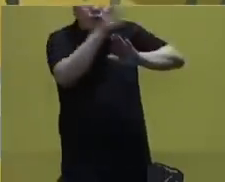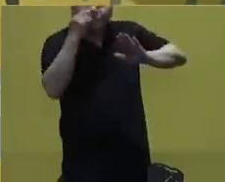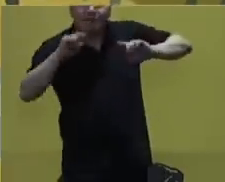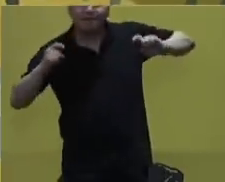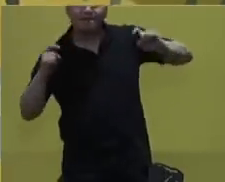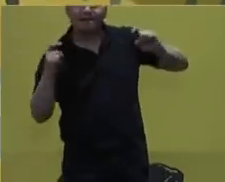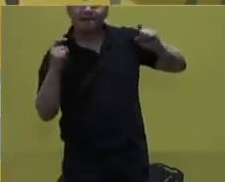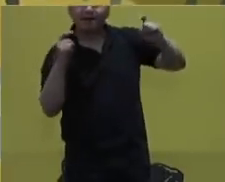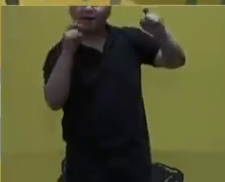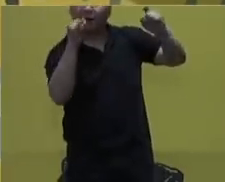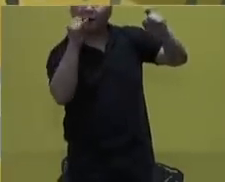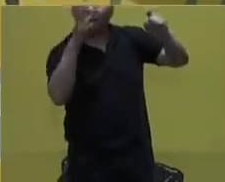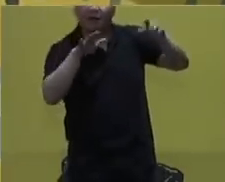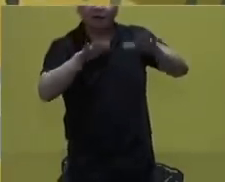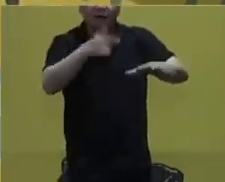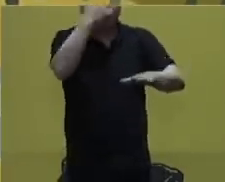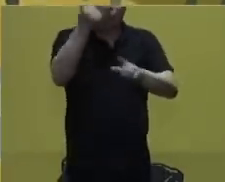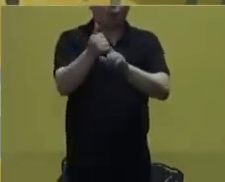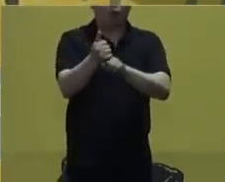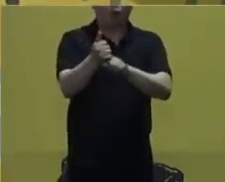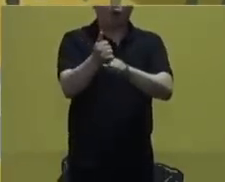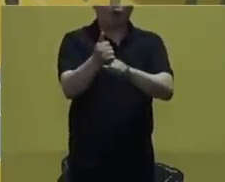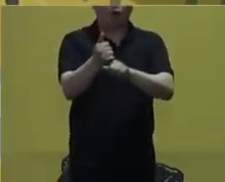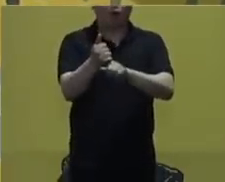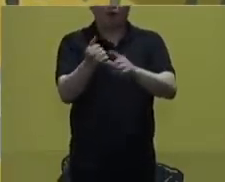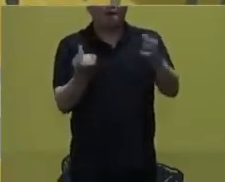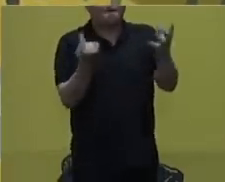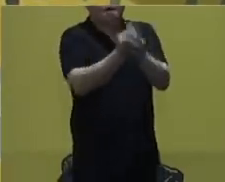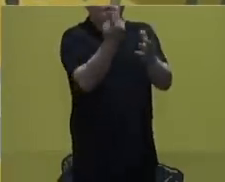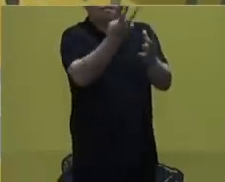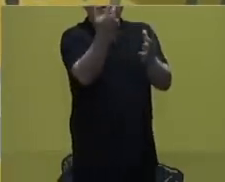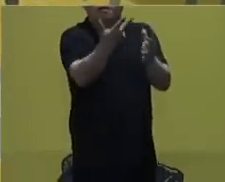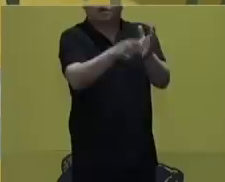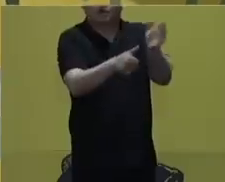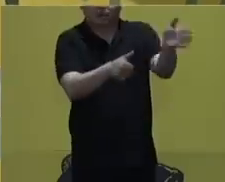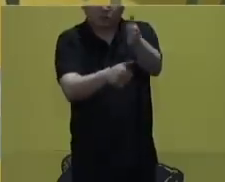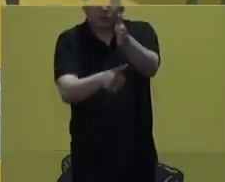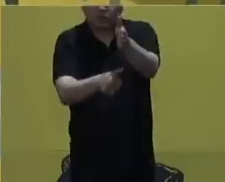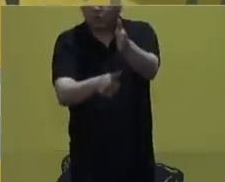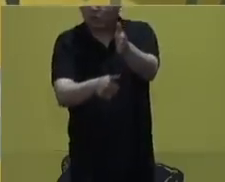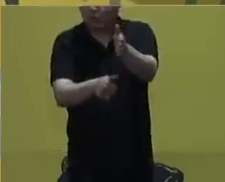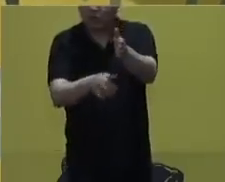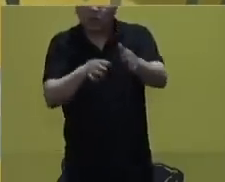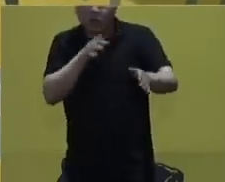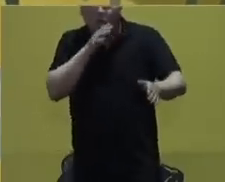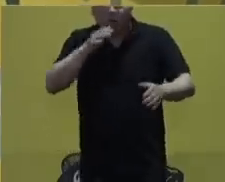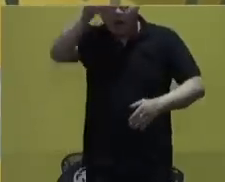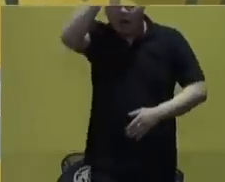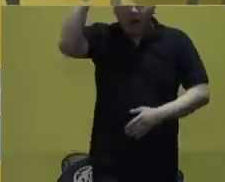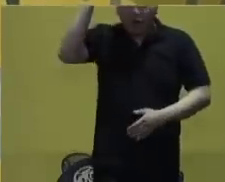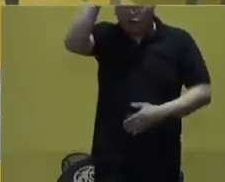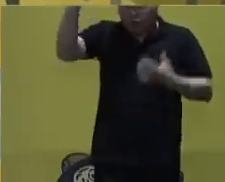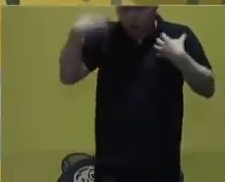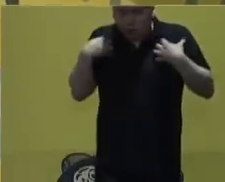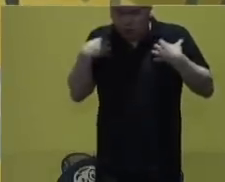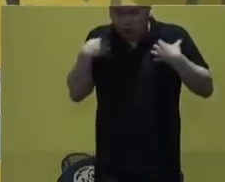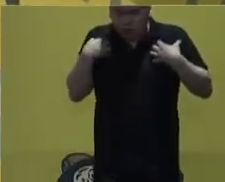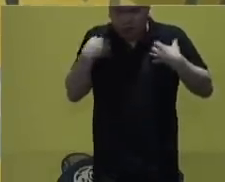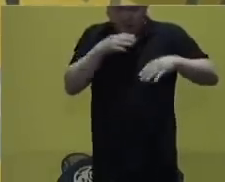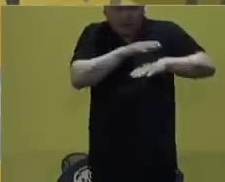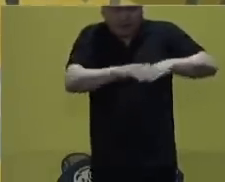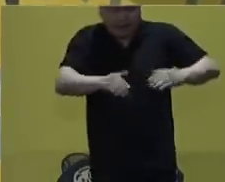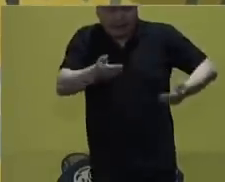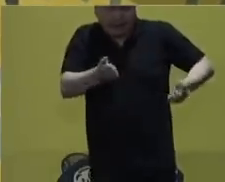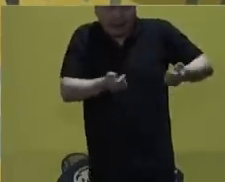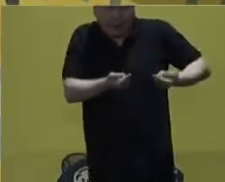것처럼 노무현 대통령 임기 말 가서 2007년도 들어가서는 예. 정말 우리 정부하고 보조를 맞춰서